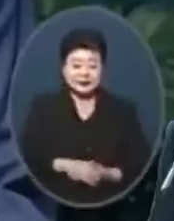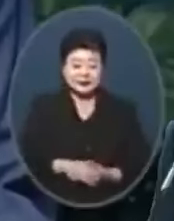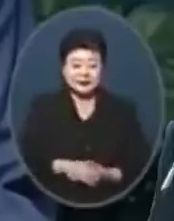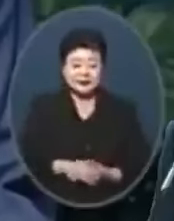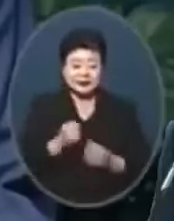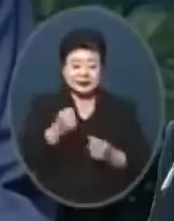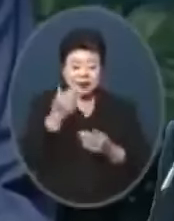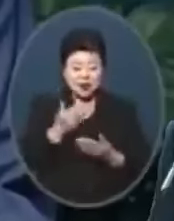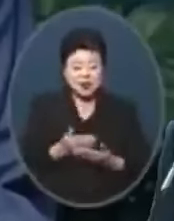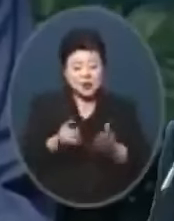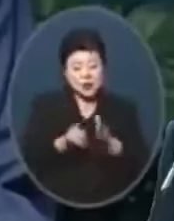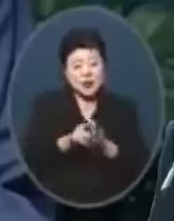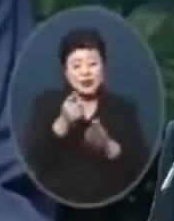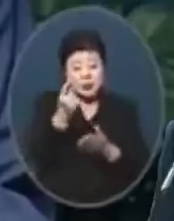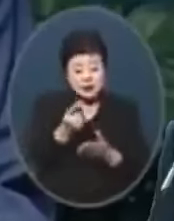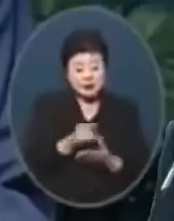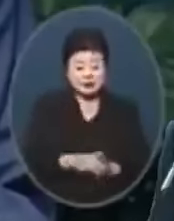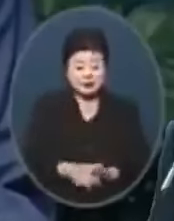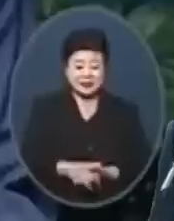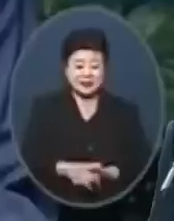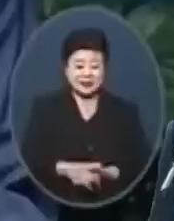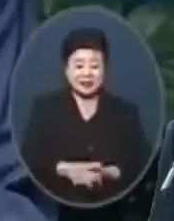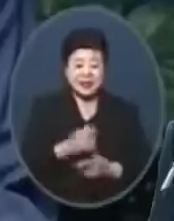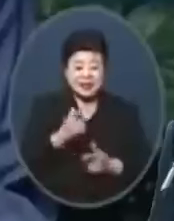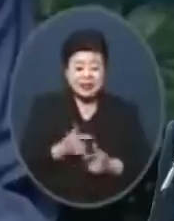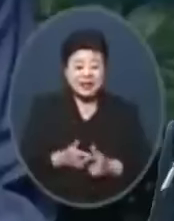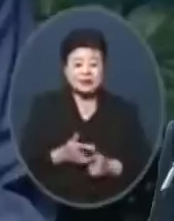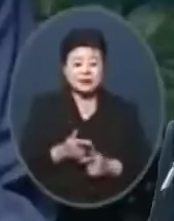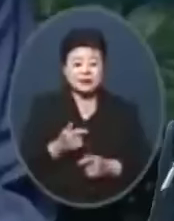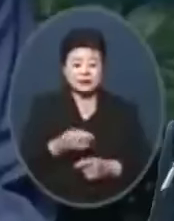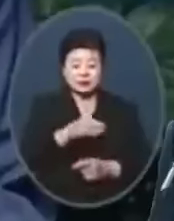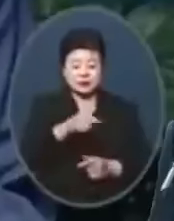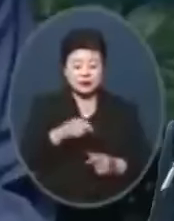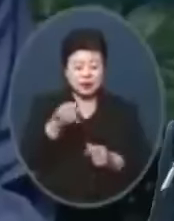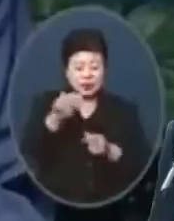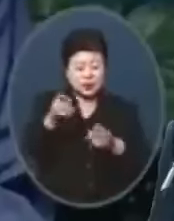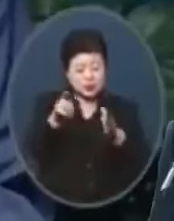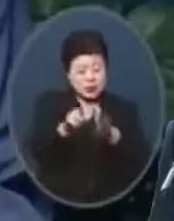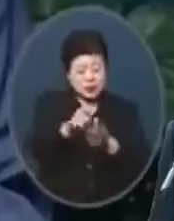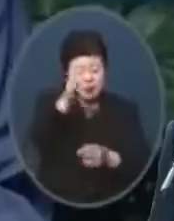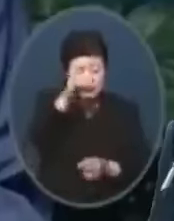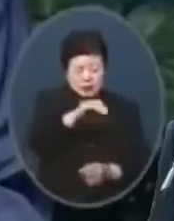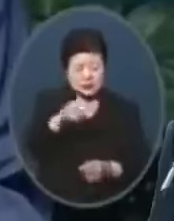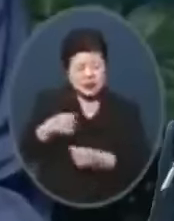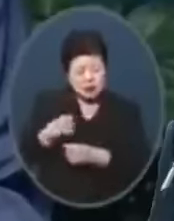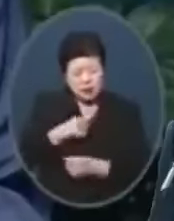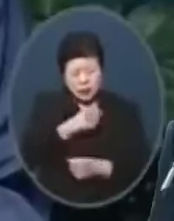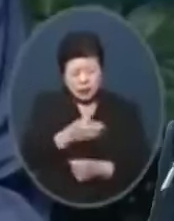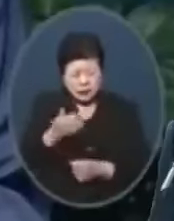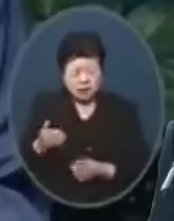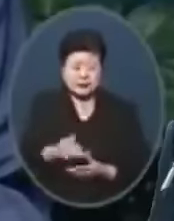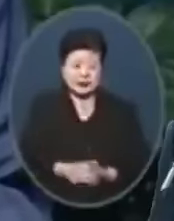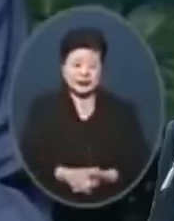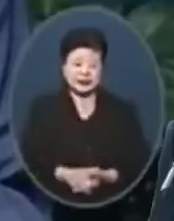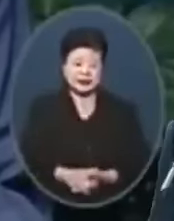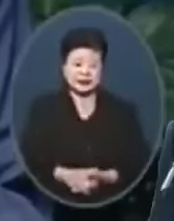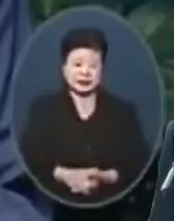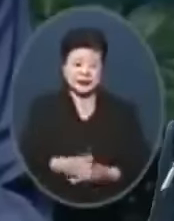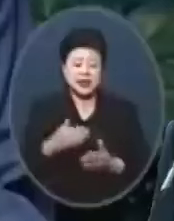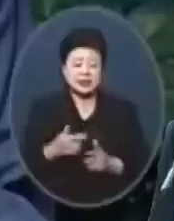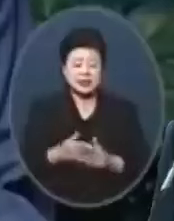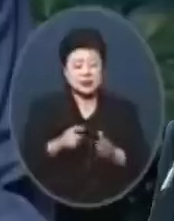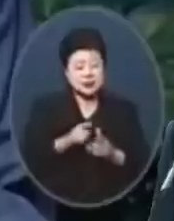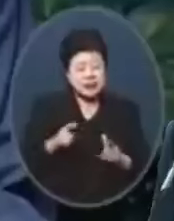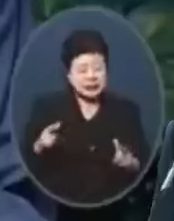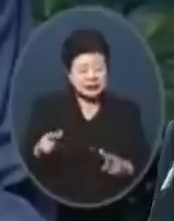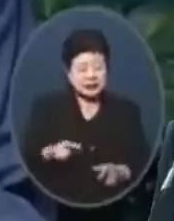힘을 얻도록 하기 위해서 오신 것입니다. 오늘 예수님은 여러분을 구원하기 위해서 십자가를 걸머지고 피를 흘리셨기 때문에 아직 예수 믿지